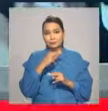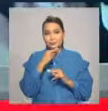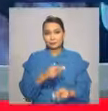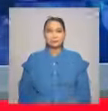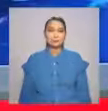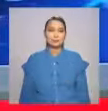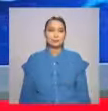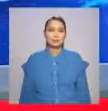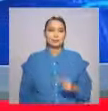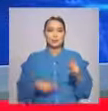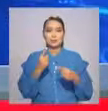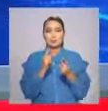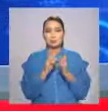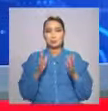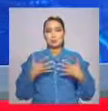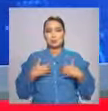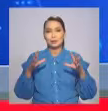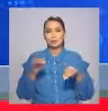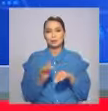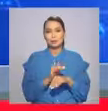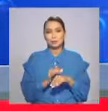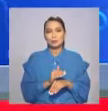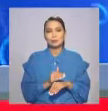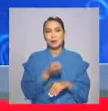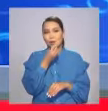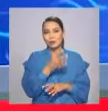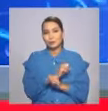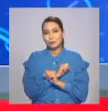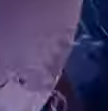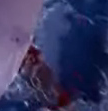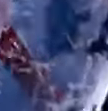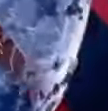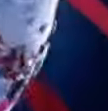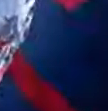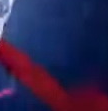Не пропустите. На этом мы с вами прощаемся. До свидания и хороших выходных.